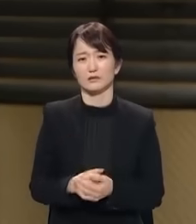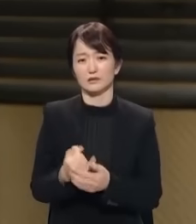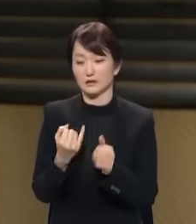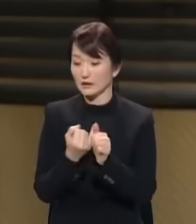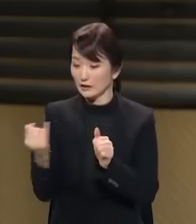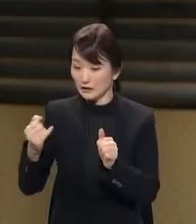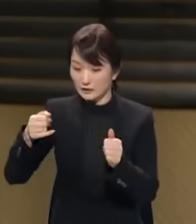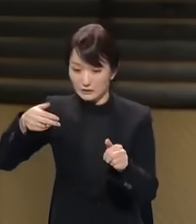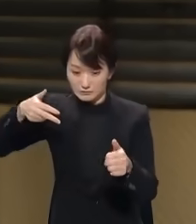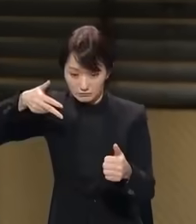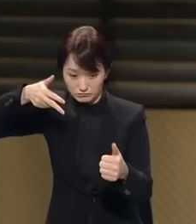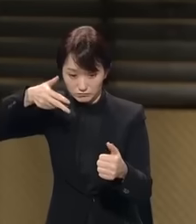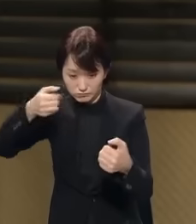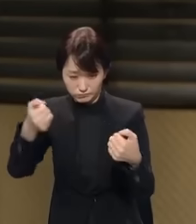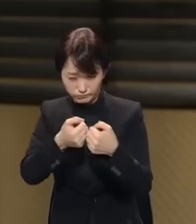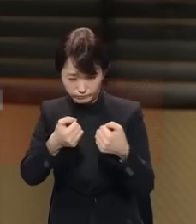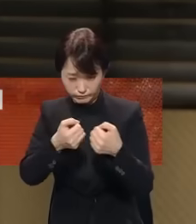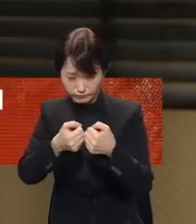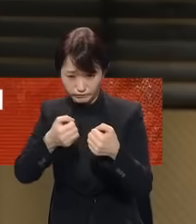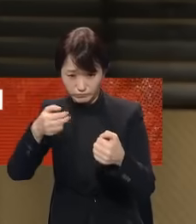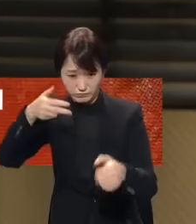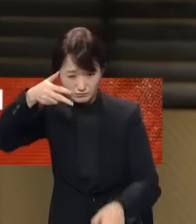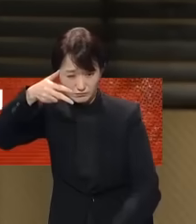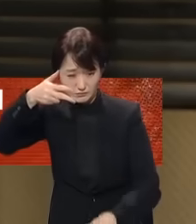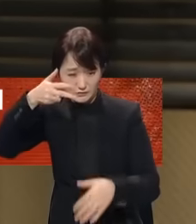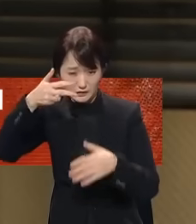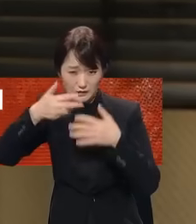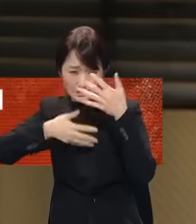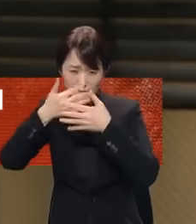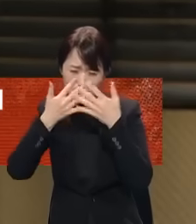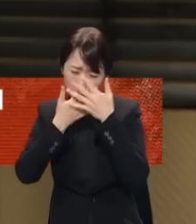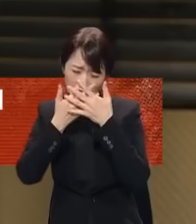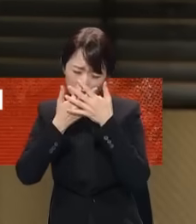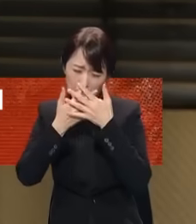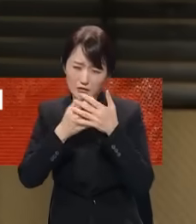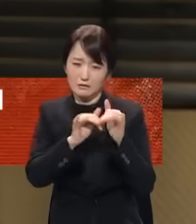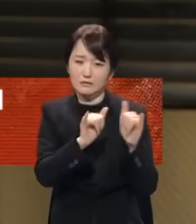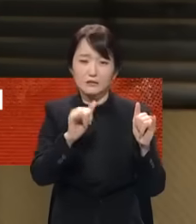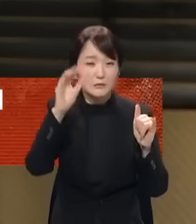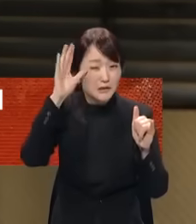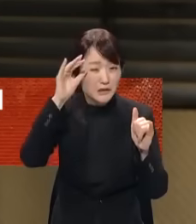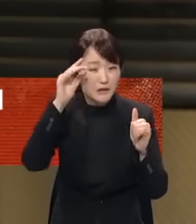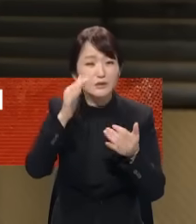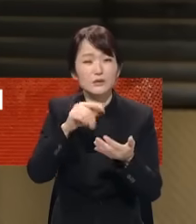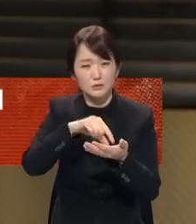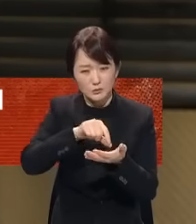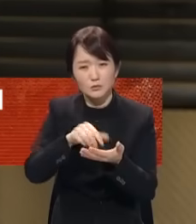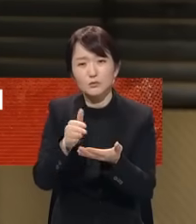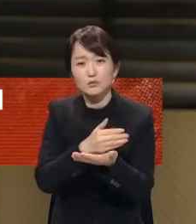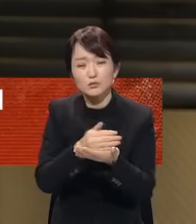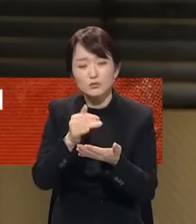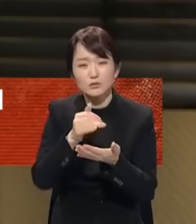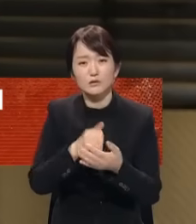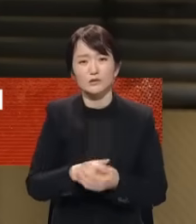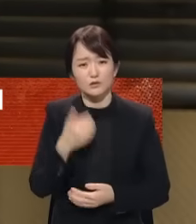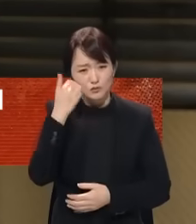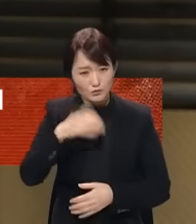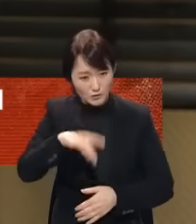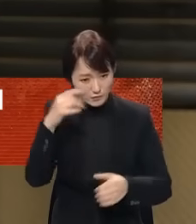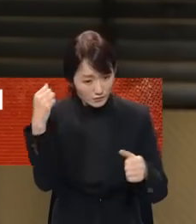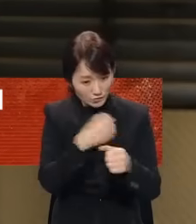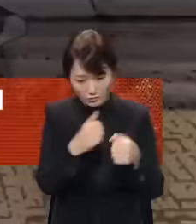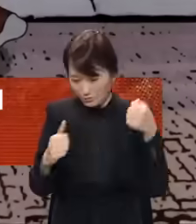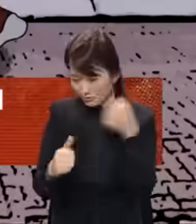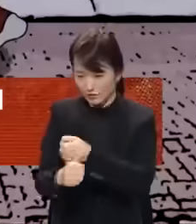아내가 촬영한 그 영상도 예. 흐릿흐릿한 것 같아요. 사람하고 개 정도만 구별이 되지 누가 먼저 폭행했고 이런 걸 확인할